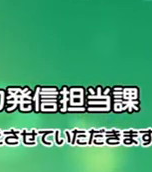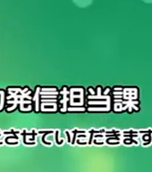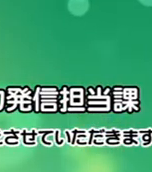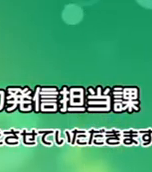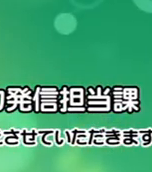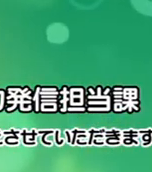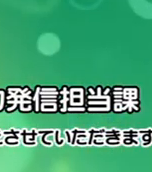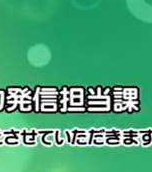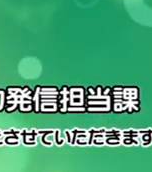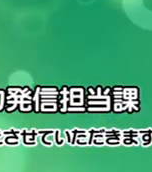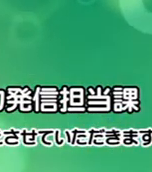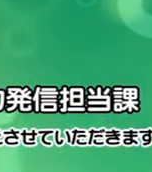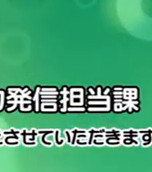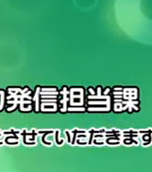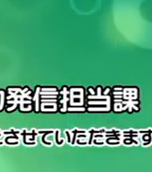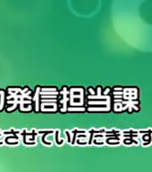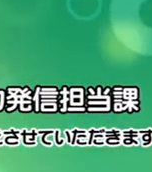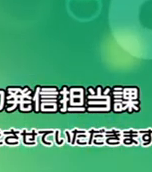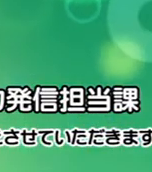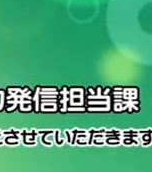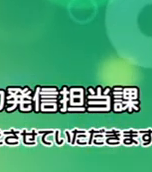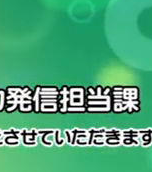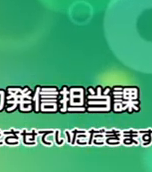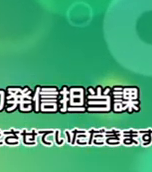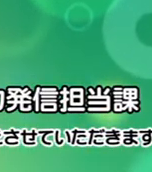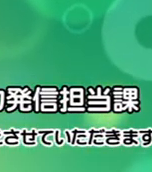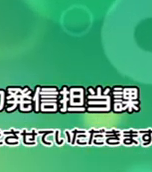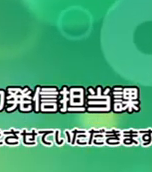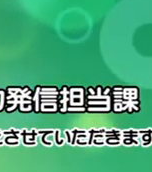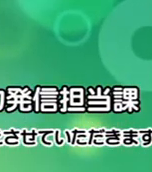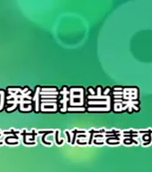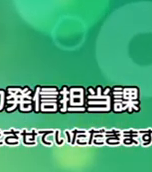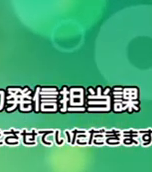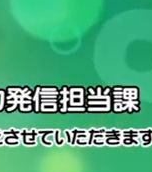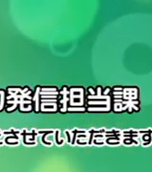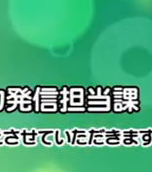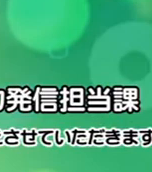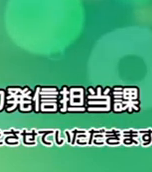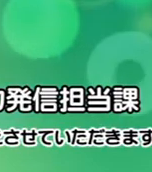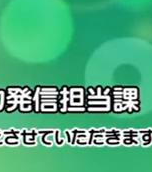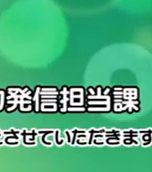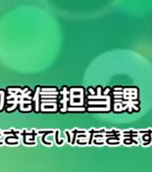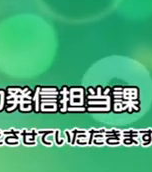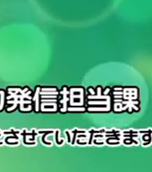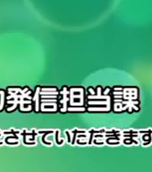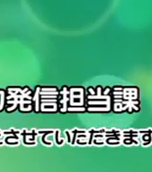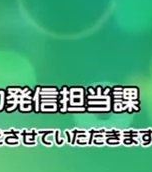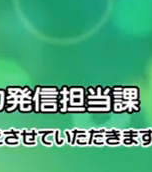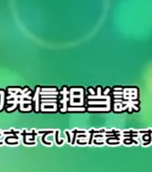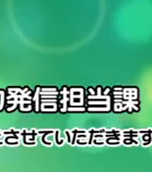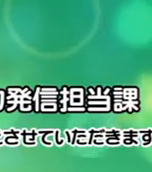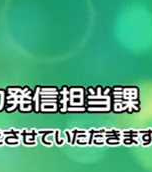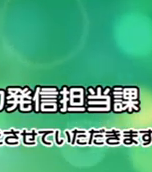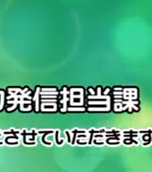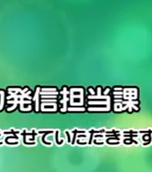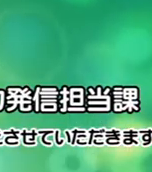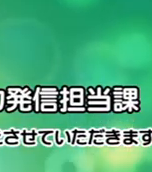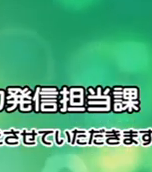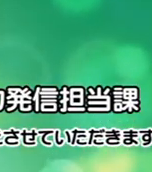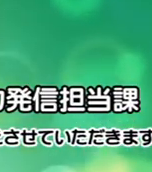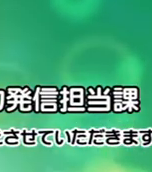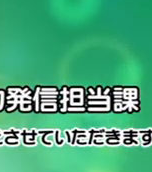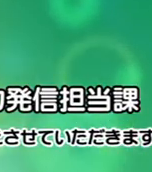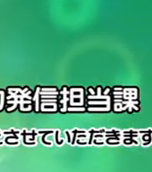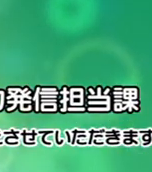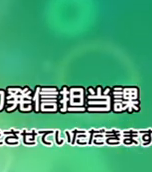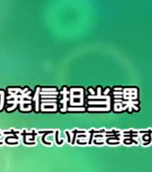せです。お子様用のトレーとスプーンがセットになった離乳食パレットを抽選で1名様にプレゼント。はが